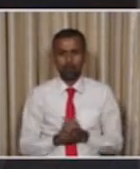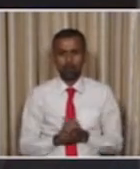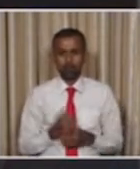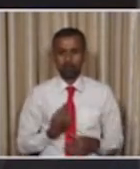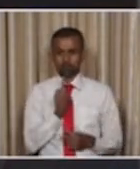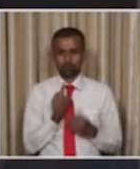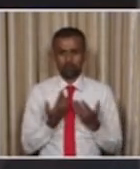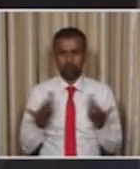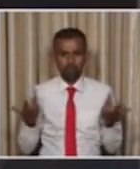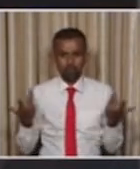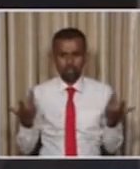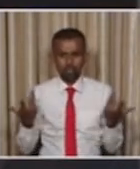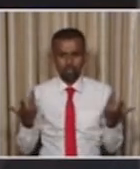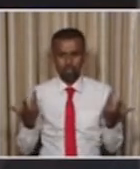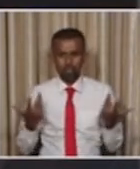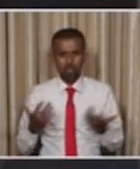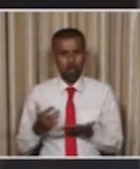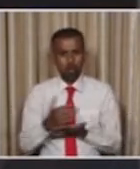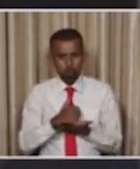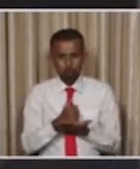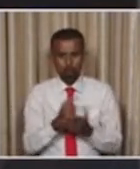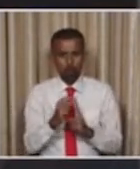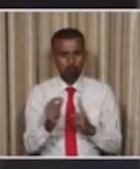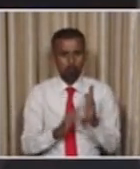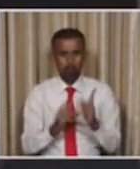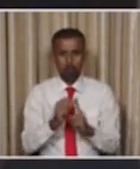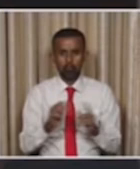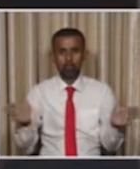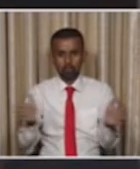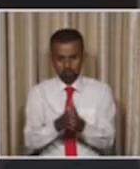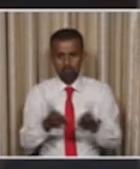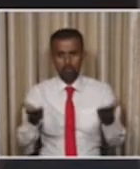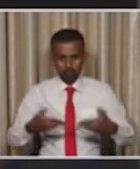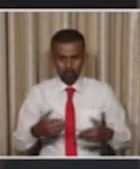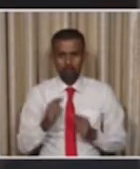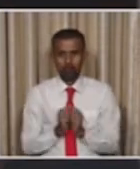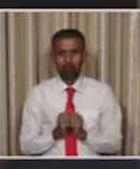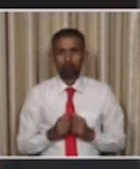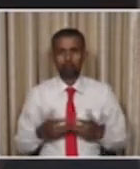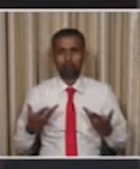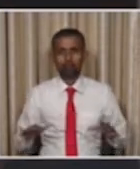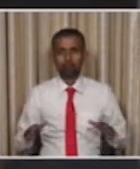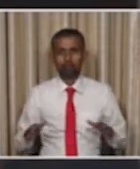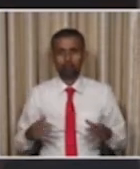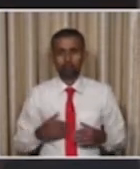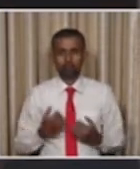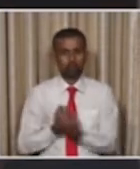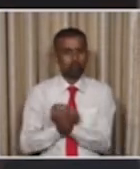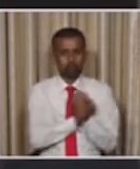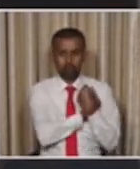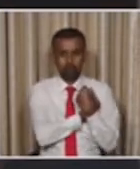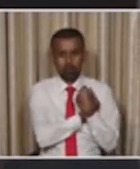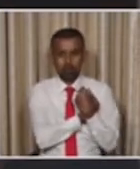තනියෙන් කරේ නෑ කිසි දෙයක්. සියලුම මන්ත්‍රීවරුත් එක්ක කරේ. හරි, එතකොට මාව හිරේ දාන්න හදනවා